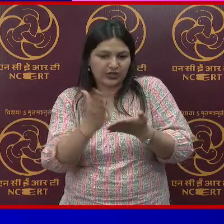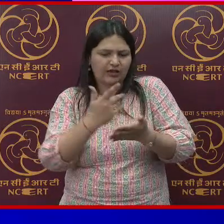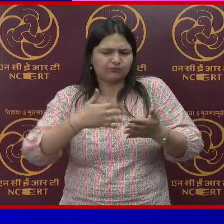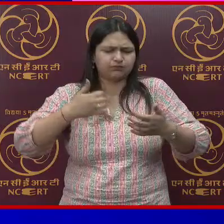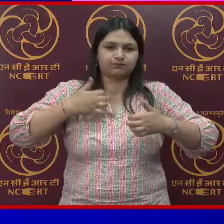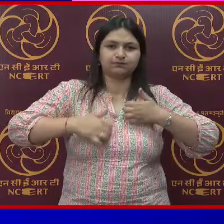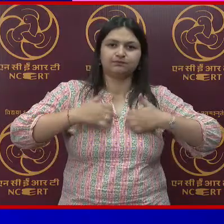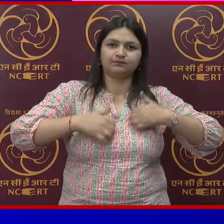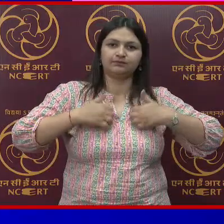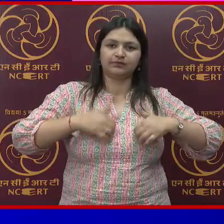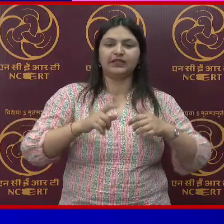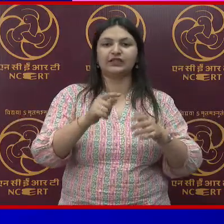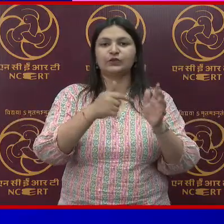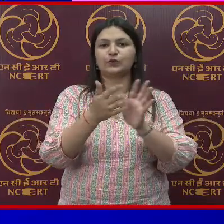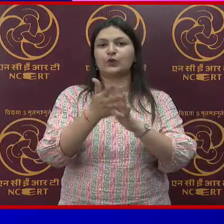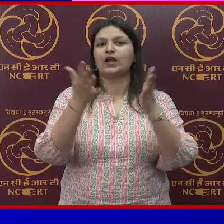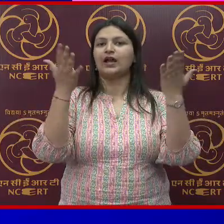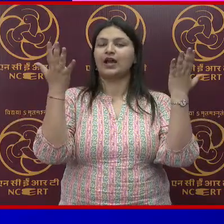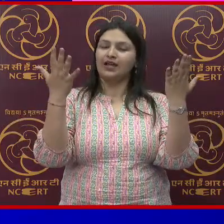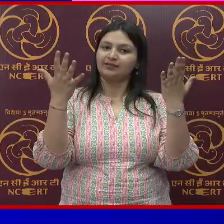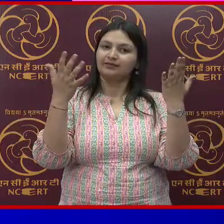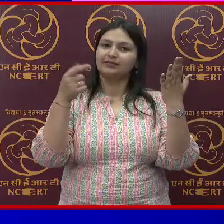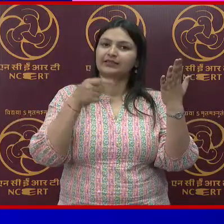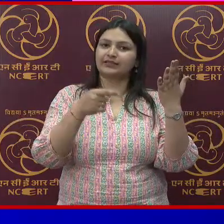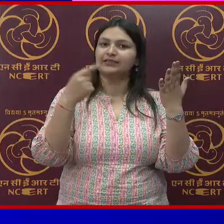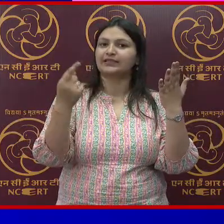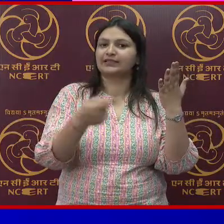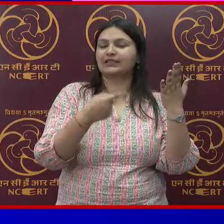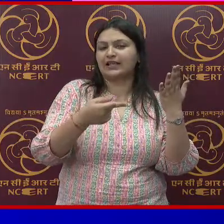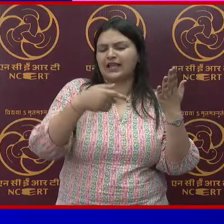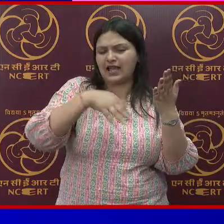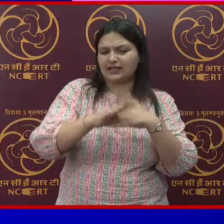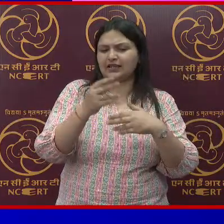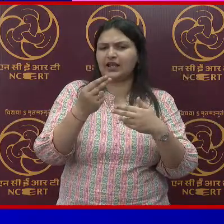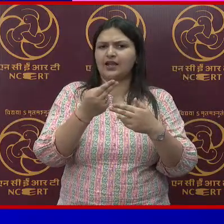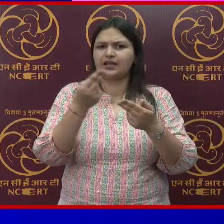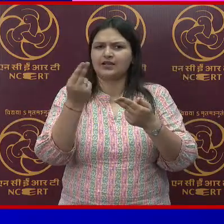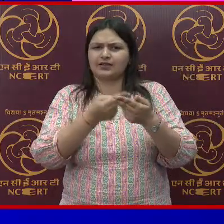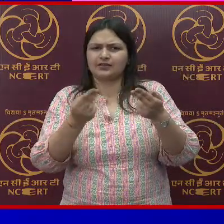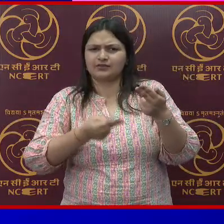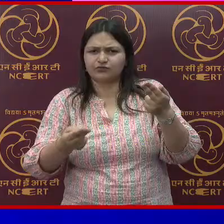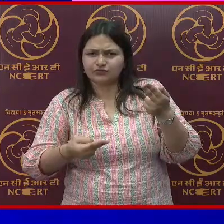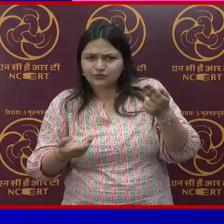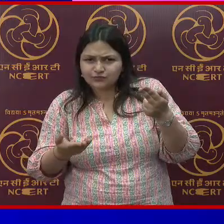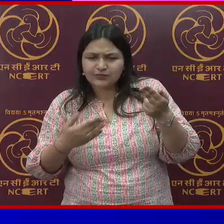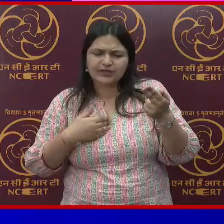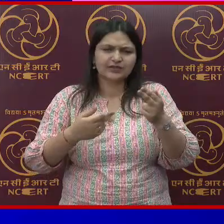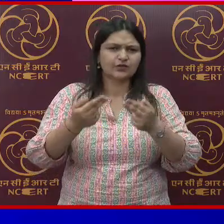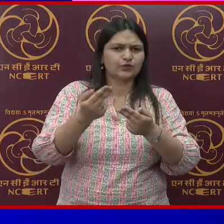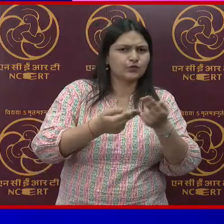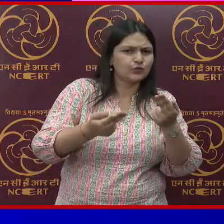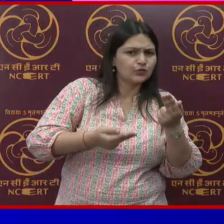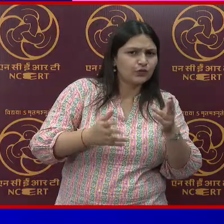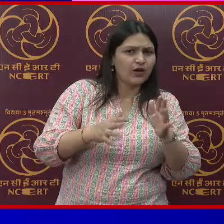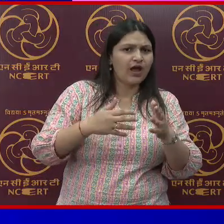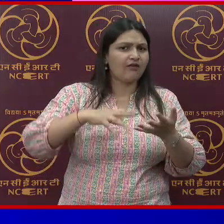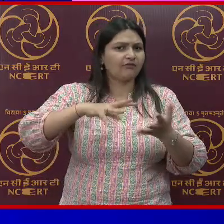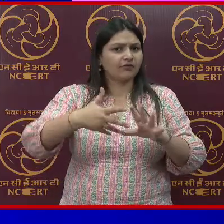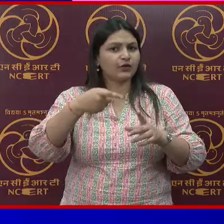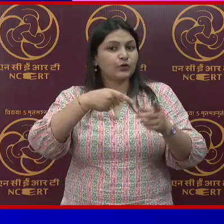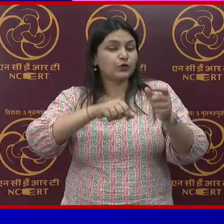लिटिल हैंड्स. ये जो दो हाथ होते हैं हमारे, इनके जरिए आप कितने कलरफुल पेंटिंग्स बना सकते हैं. सो इट्स ऑल अबाउट